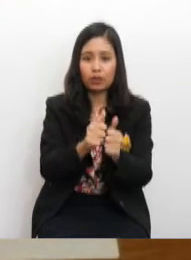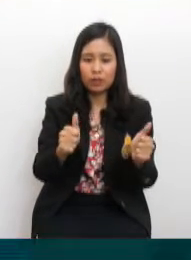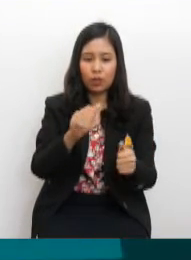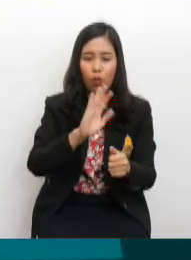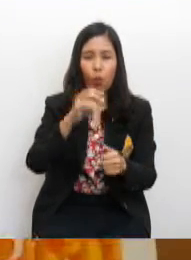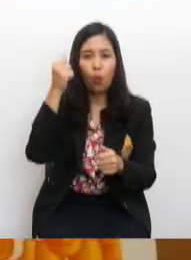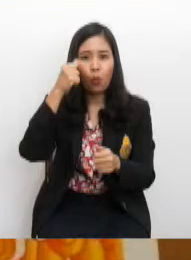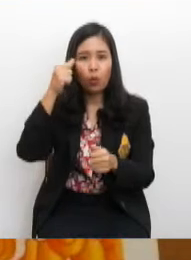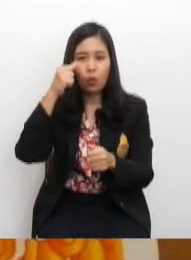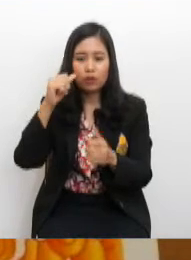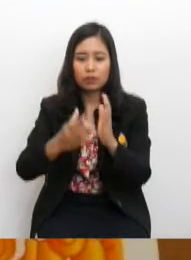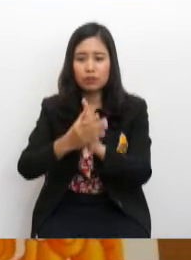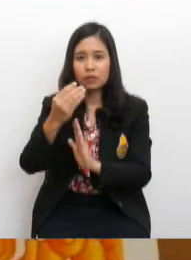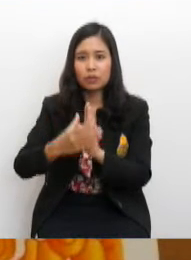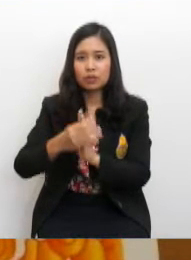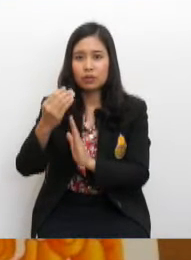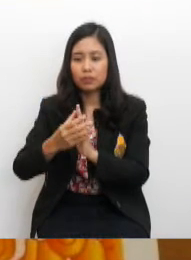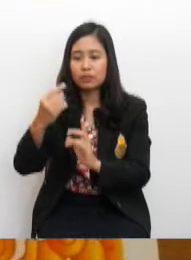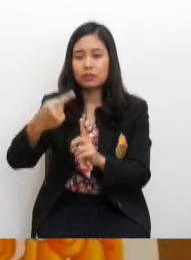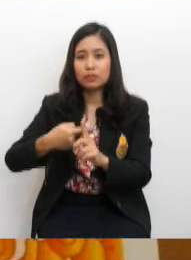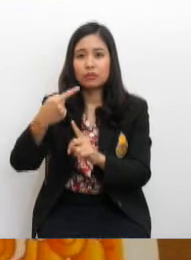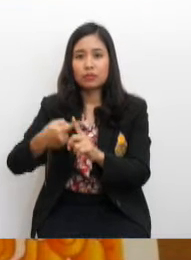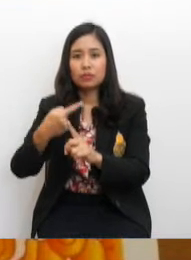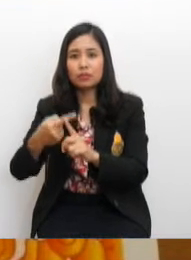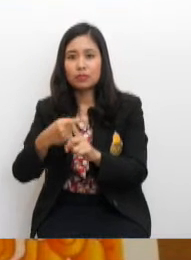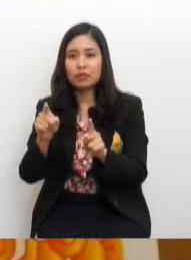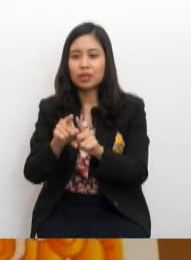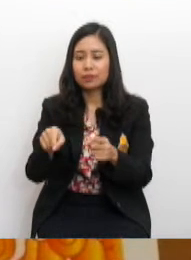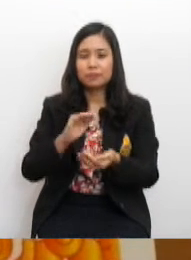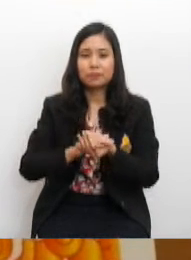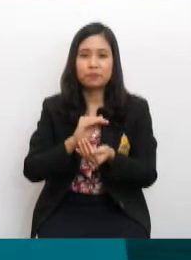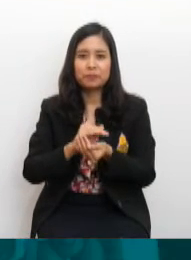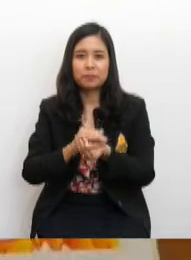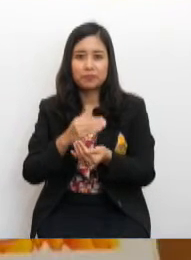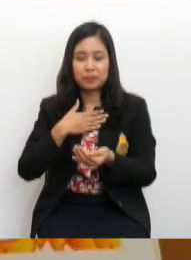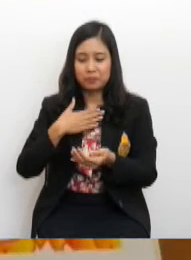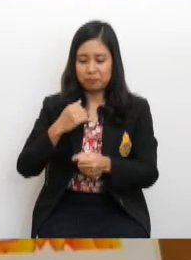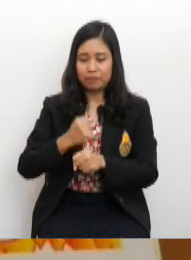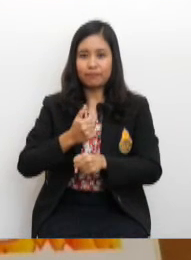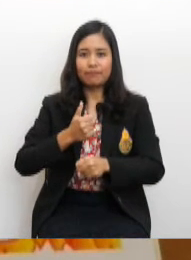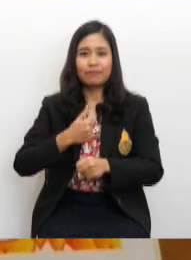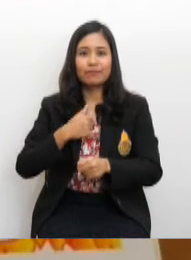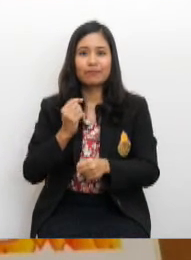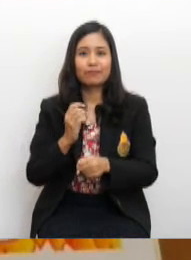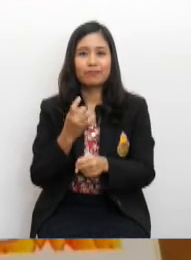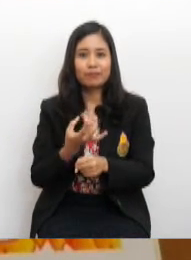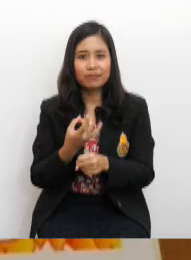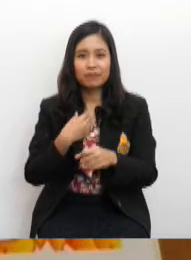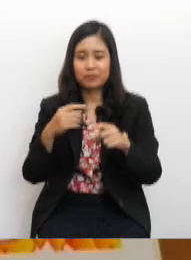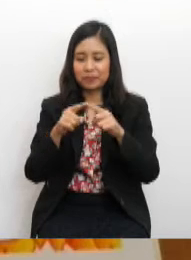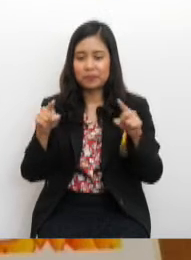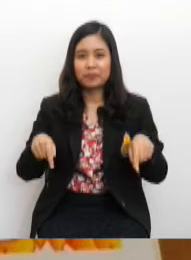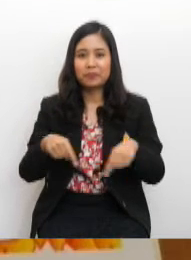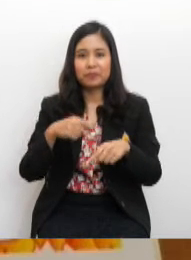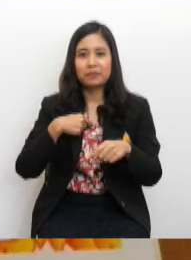วันแต่ละสัปดาห์แต่ละเดือนก็เหมือนกับเขาได้สะสมในสิ่งที่ทำความดีดีกว่าการที่จะไปแสวง